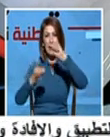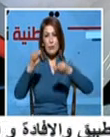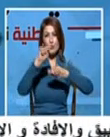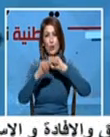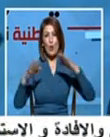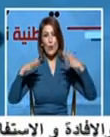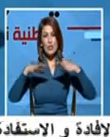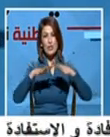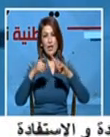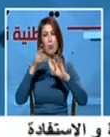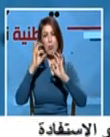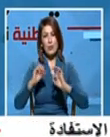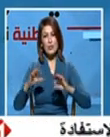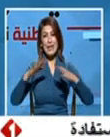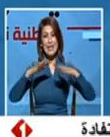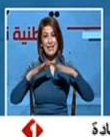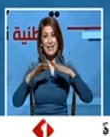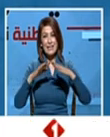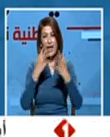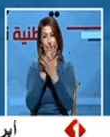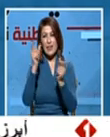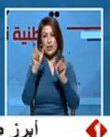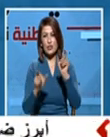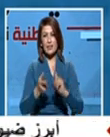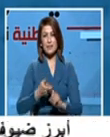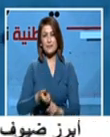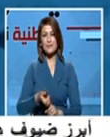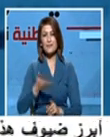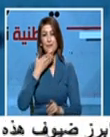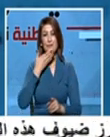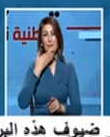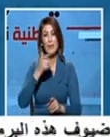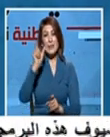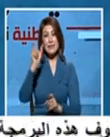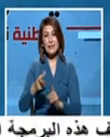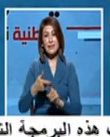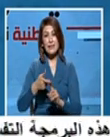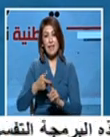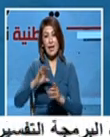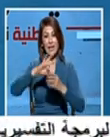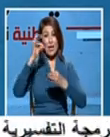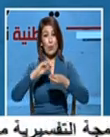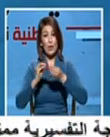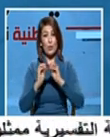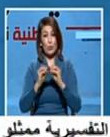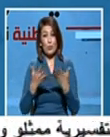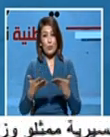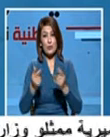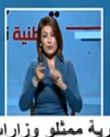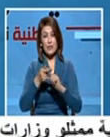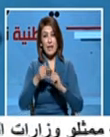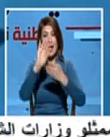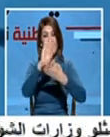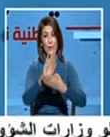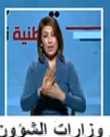المواطنين؟ بارك الله فيك مدام عواطف، نشكرك على الموضوع الذكي اللي افكتيفمون باش ما تخلقش ازمه في تكفل بطريقه